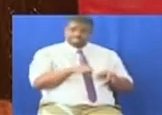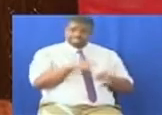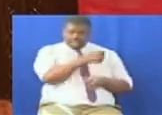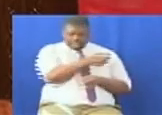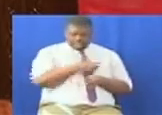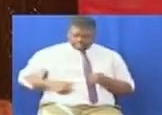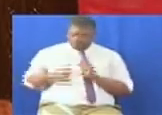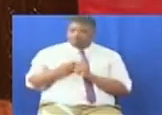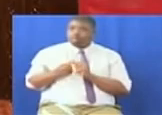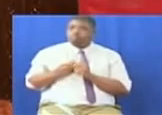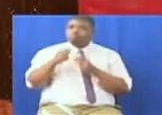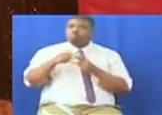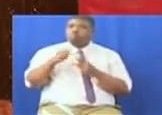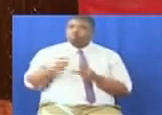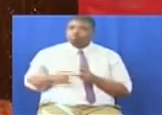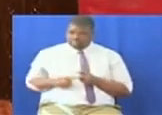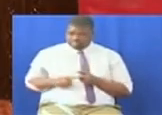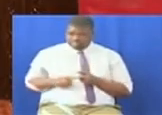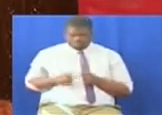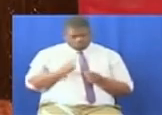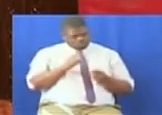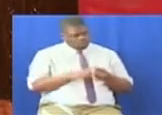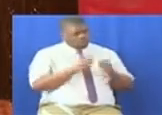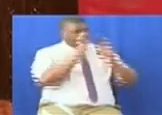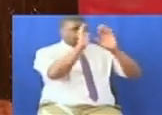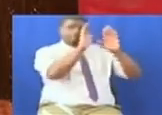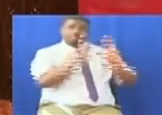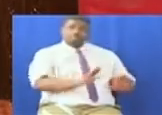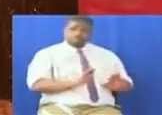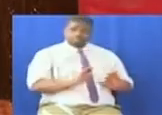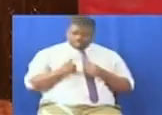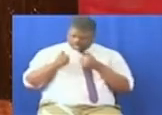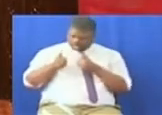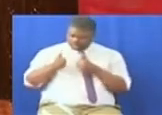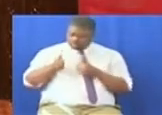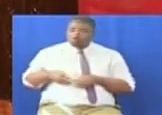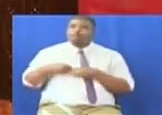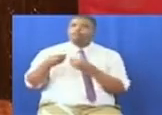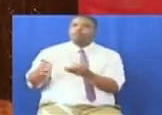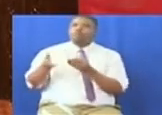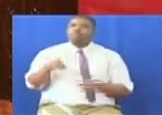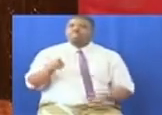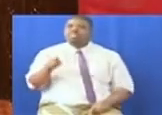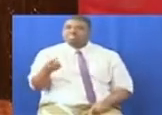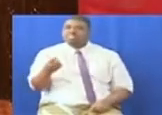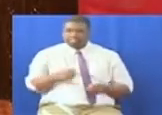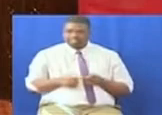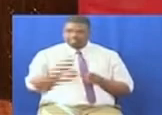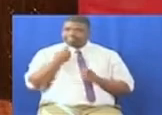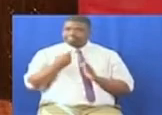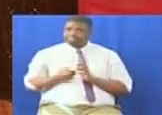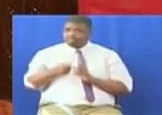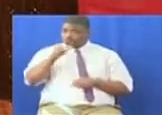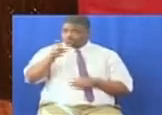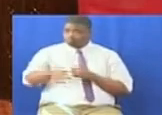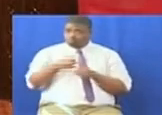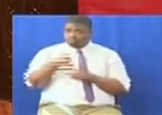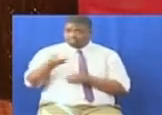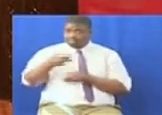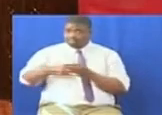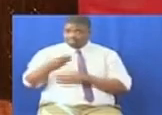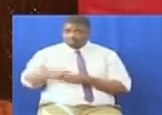kwanza, unayepiga kampeni unaahidiwa kwamba unapewa nini. Kama ni mfanya biashara unaahidiwa kupewa